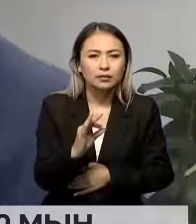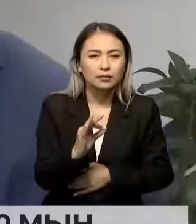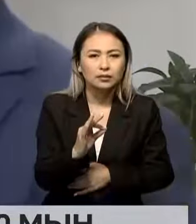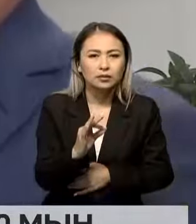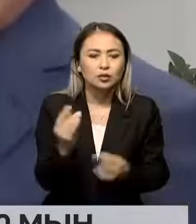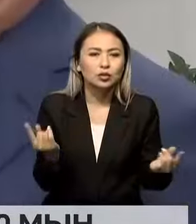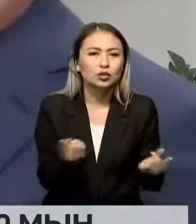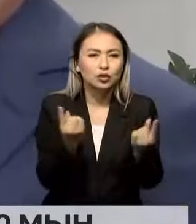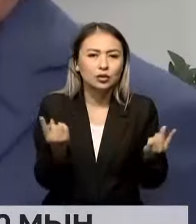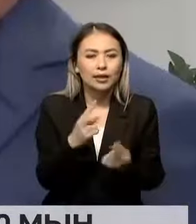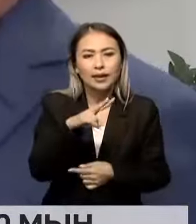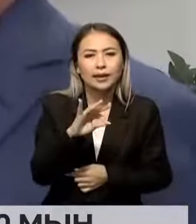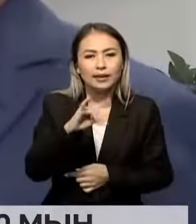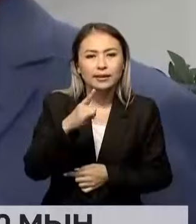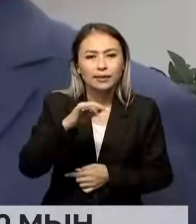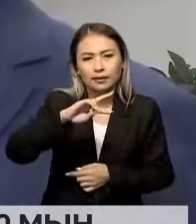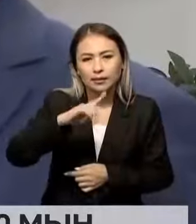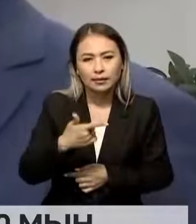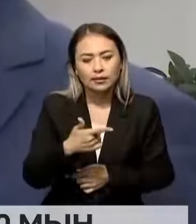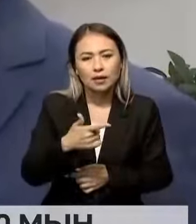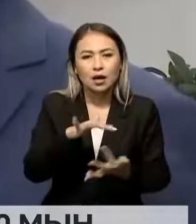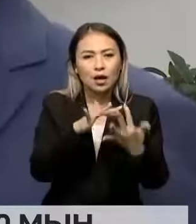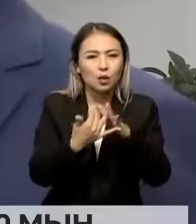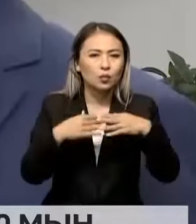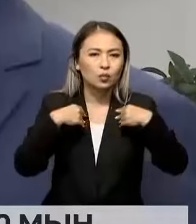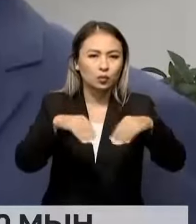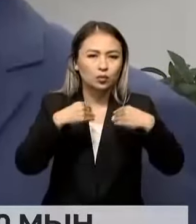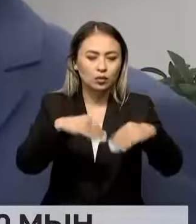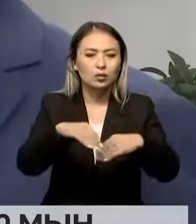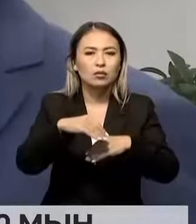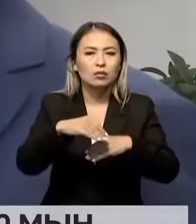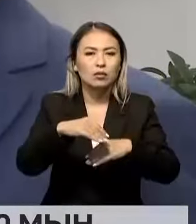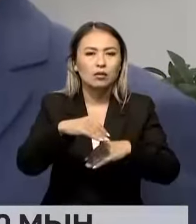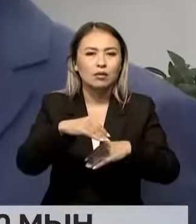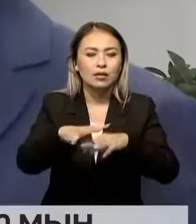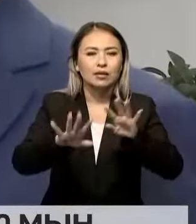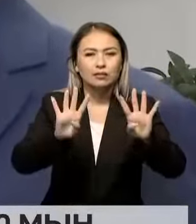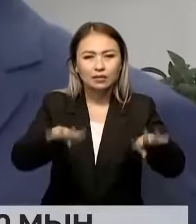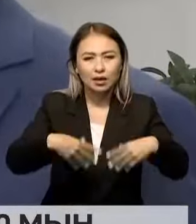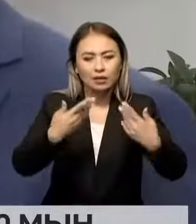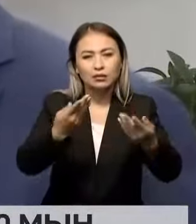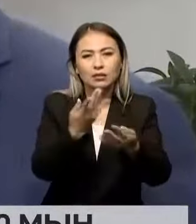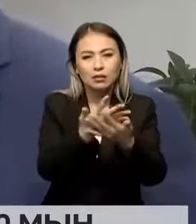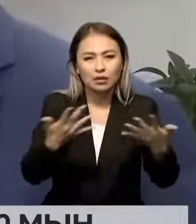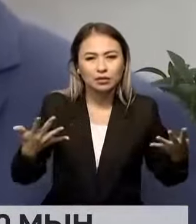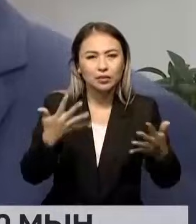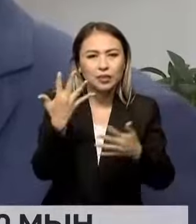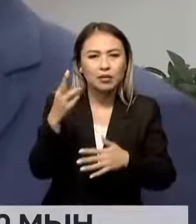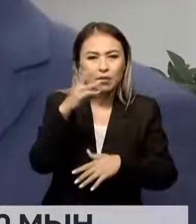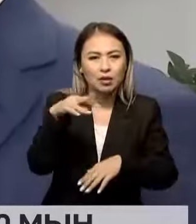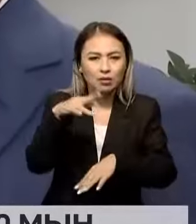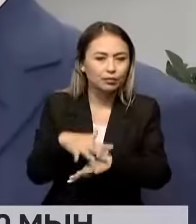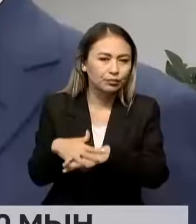5% жеңілдетілген лизингпен ауыл шаруашылық комбайндарын, тракторларды алуға қосымша 5 миллиард бөліп отыр тағы